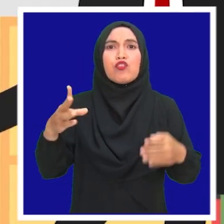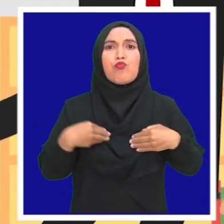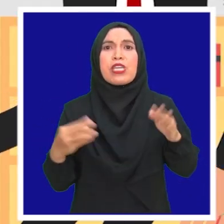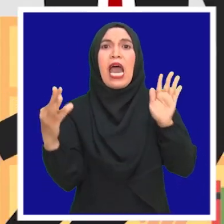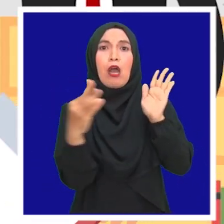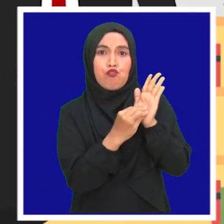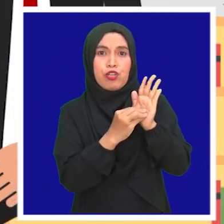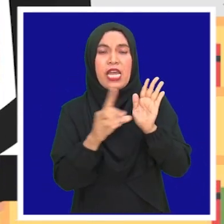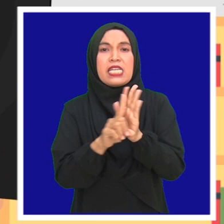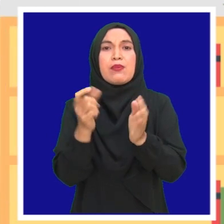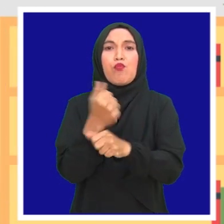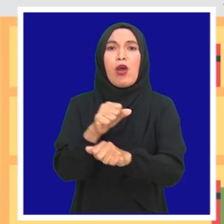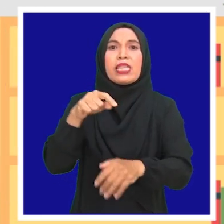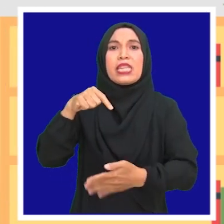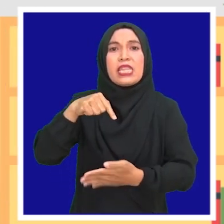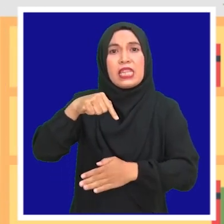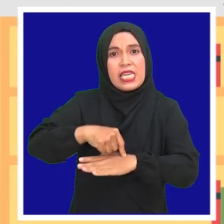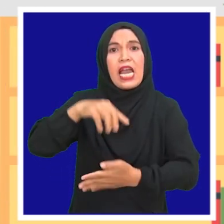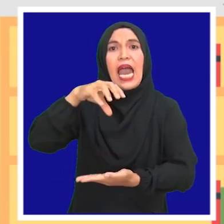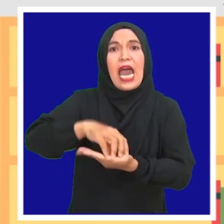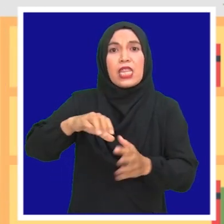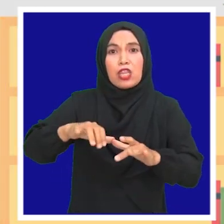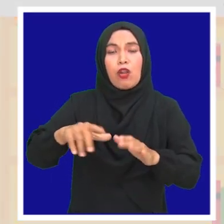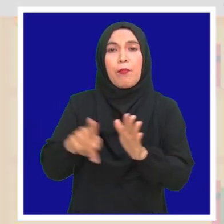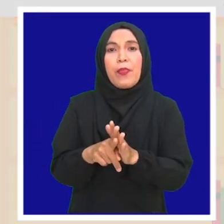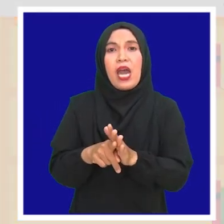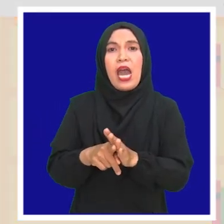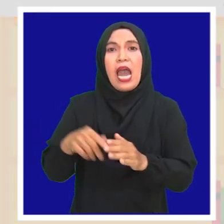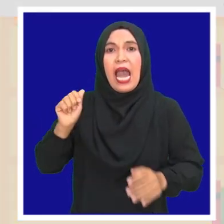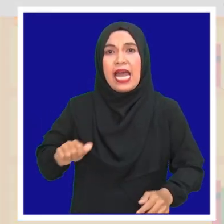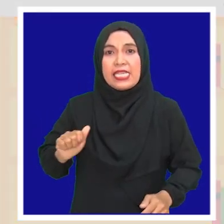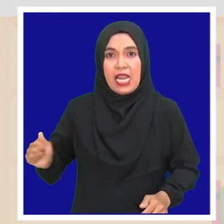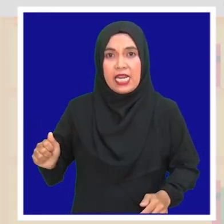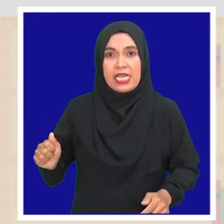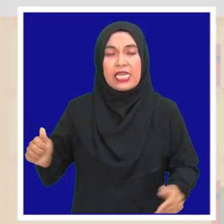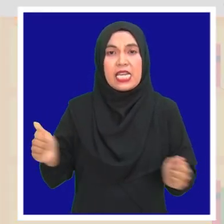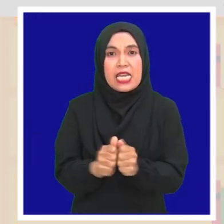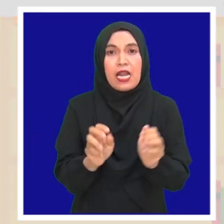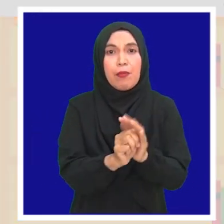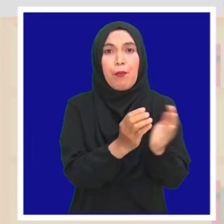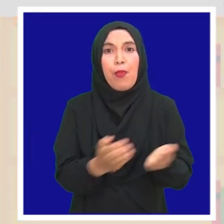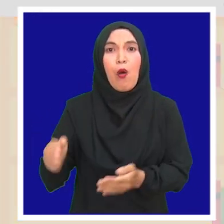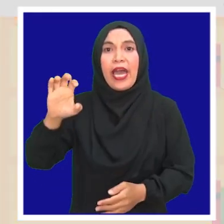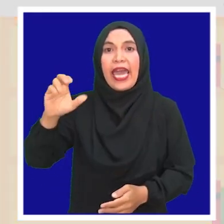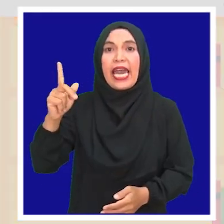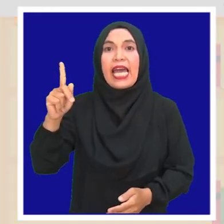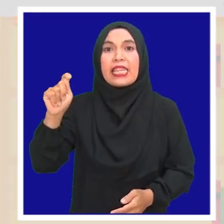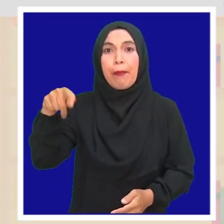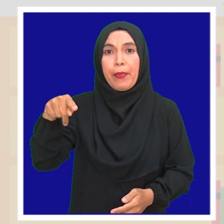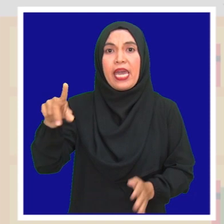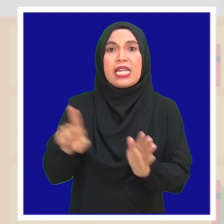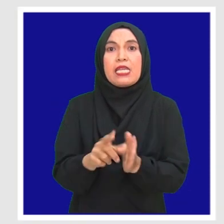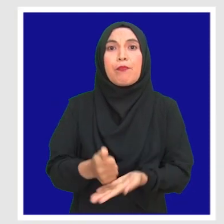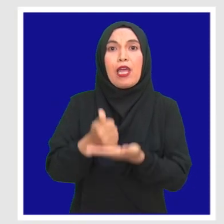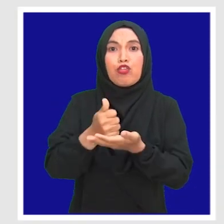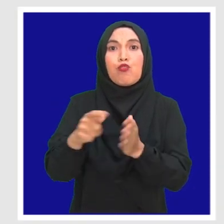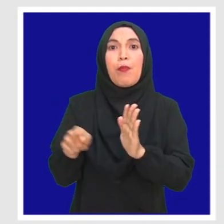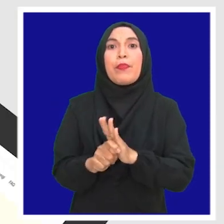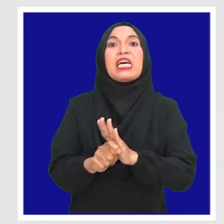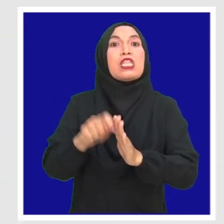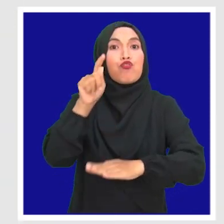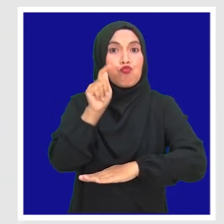di kantor pengadilan nganggo e-KTP. Cara ngadamel akun e-court bakal dibantosan ku petugas pengadilan.